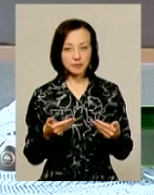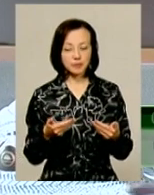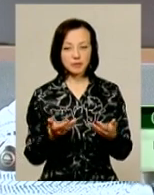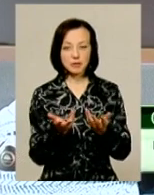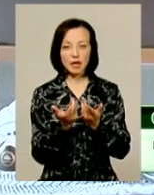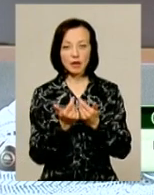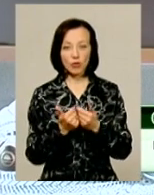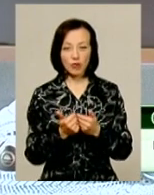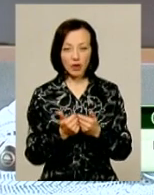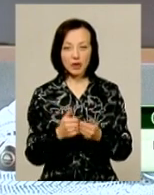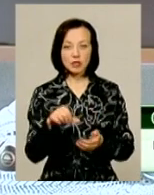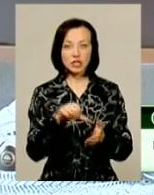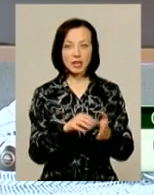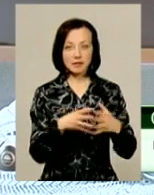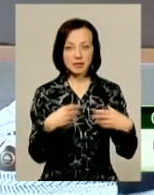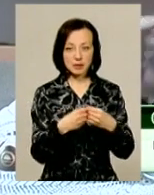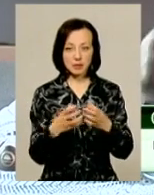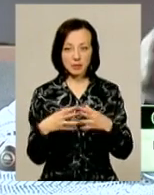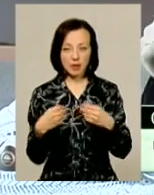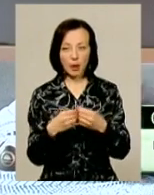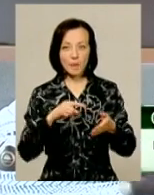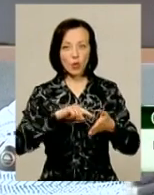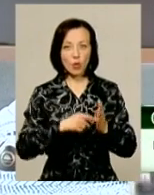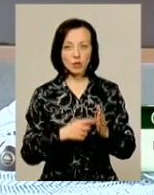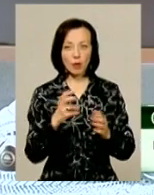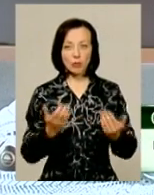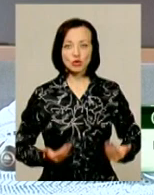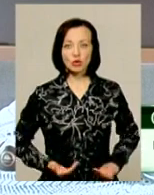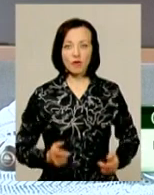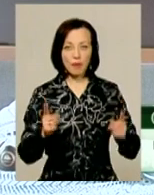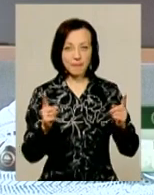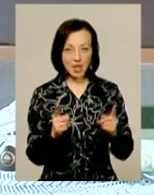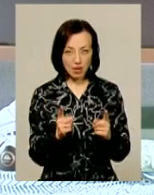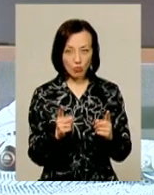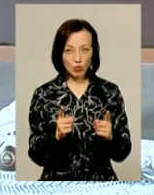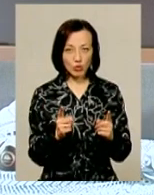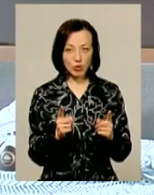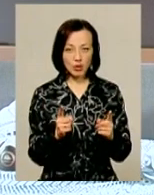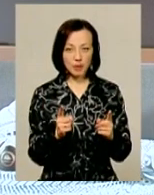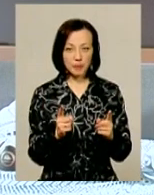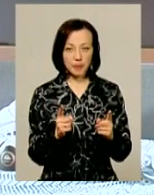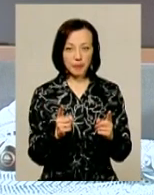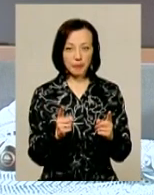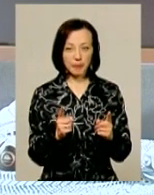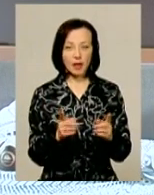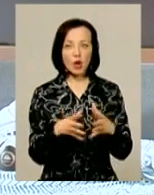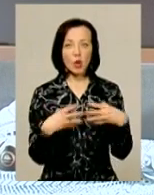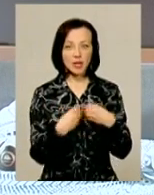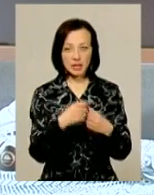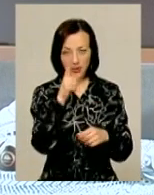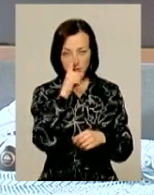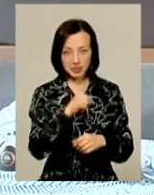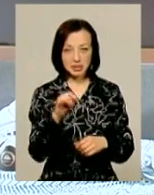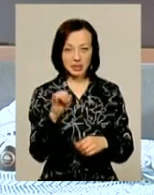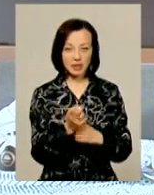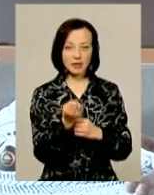рахували кількість членів сім'ї декларанта, множили на прожитковий мінімум, тобто це прожитковий мінімум родини на місяць. Ну і відповідно